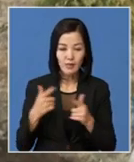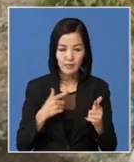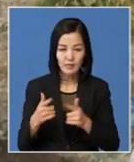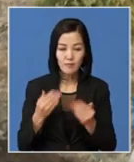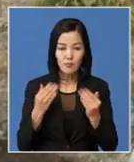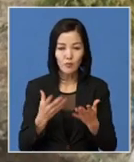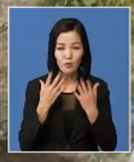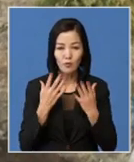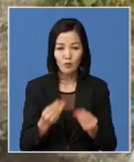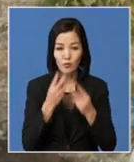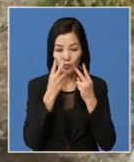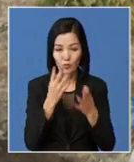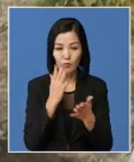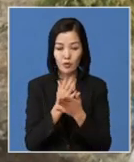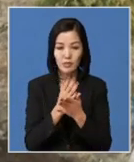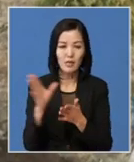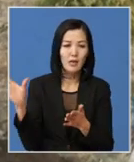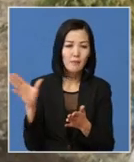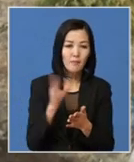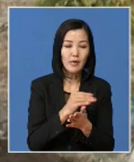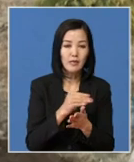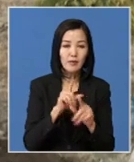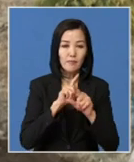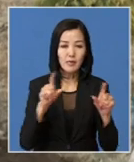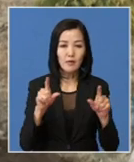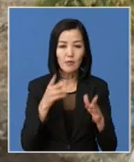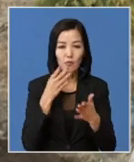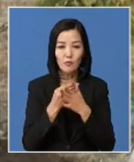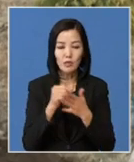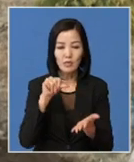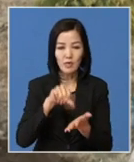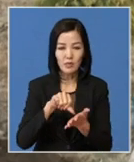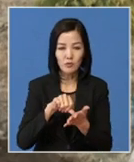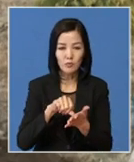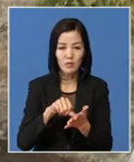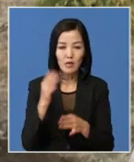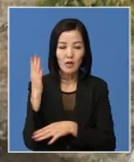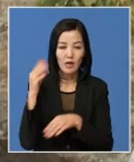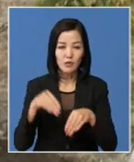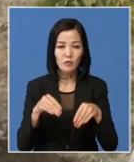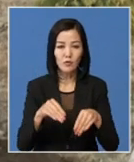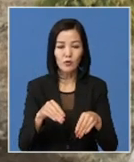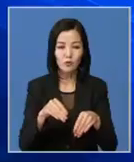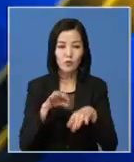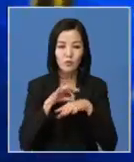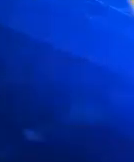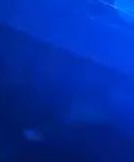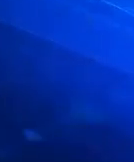күні өздеріңіз байқап отқандағыдай барлық мекемелердің өздерінің қатысуымен ағаш отырғызу рәсімі